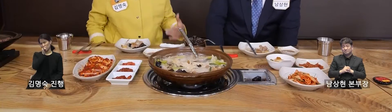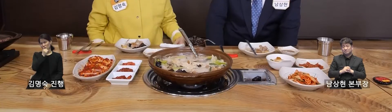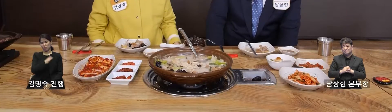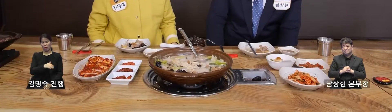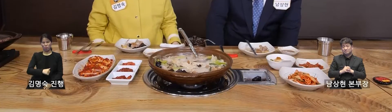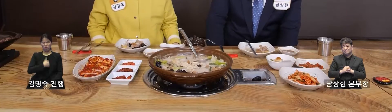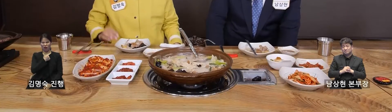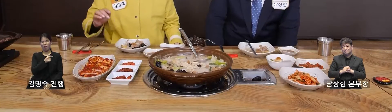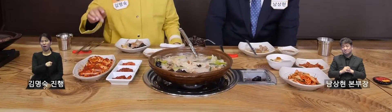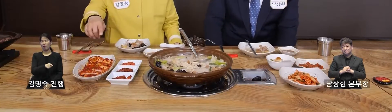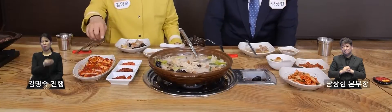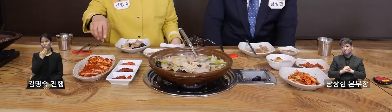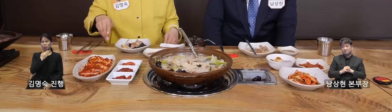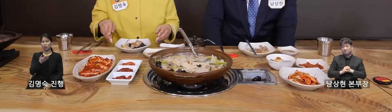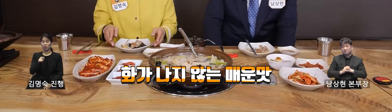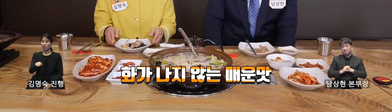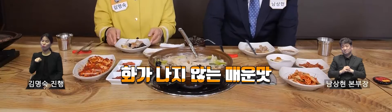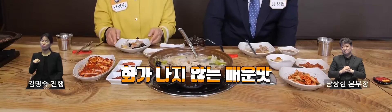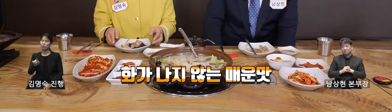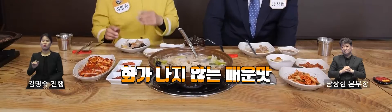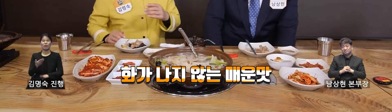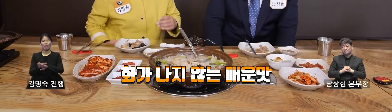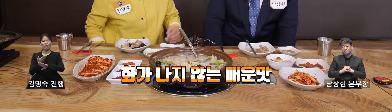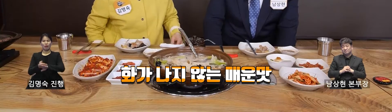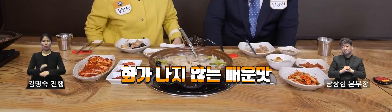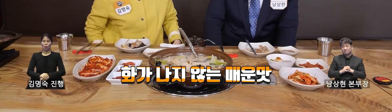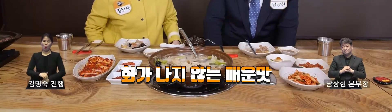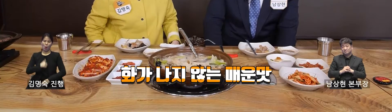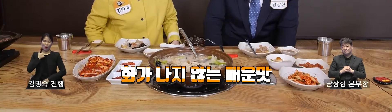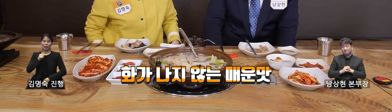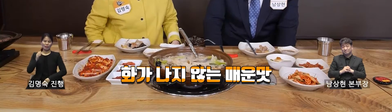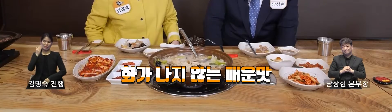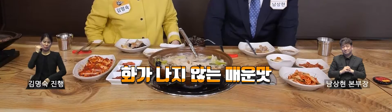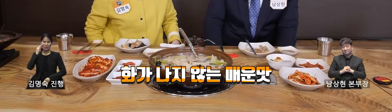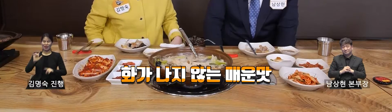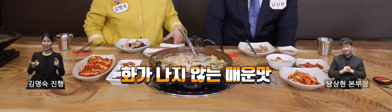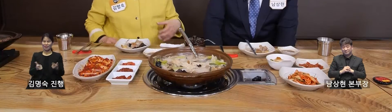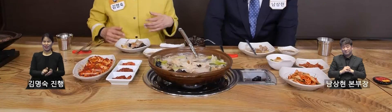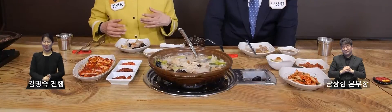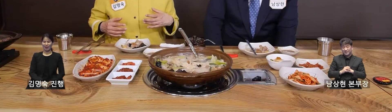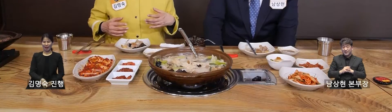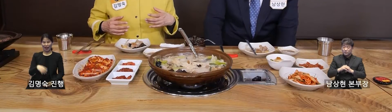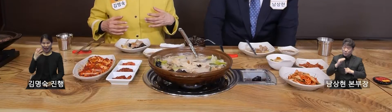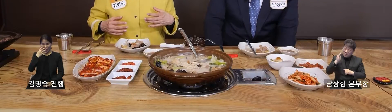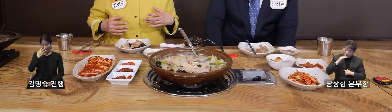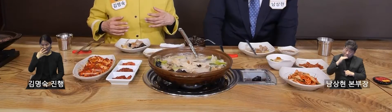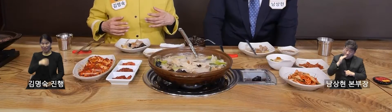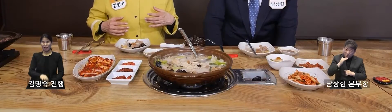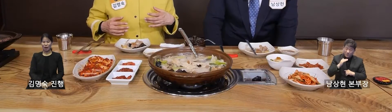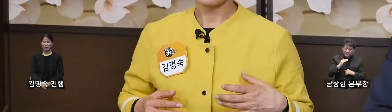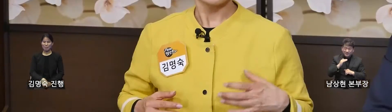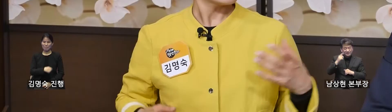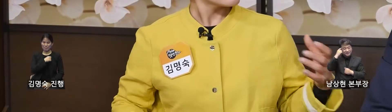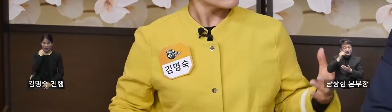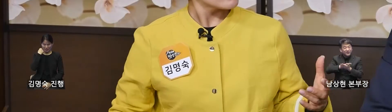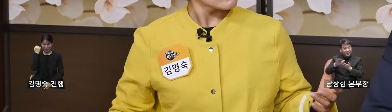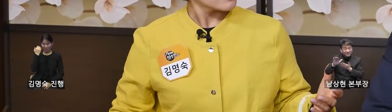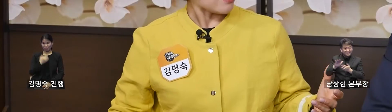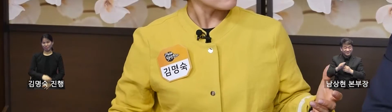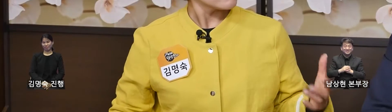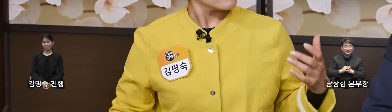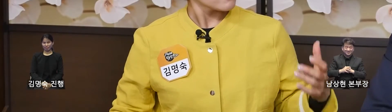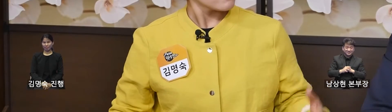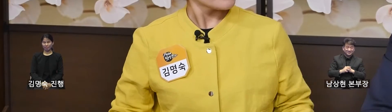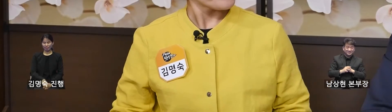되게 화나거든요. 그쵸, 화나죠. 근데 요거는 화나는 김치가 아닌데요? 칼칼하고, 네, 개운하고. 이